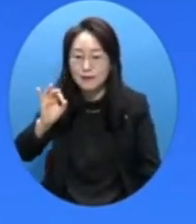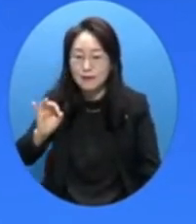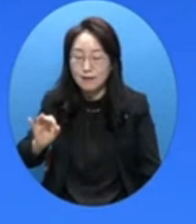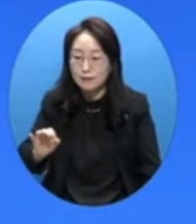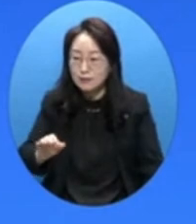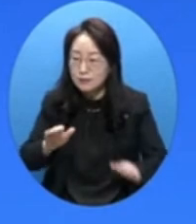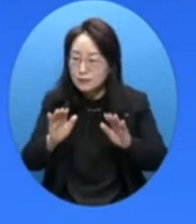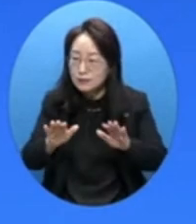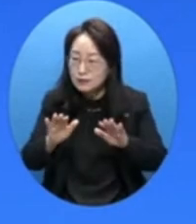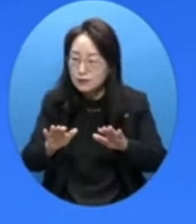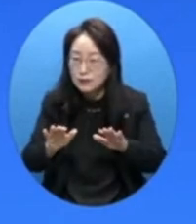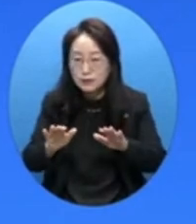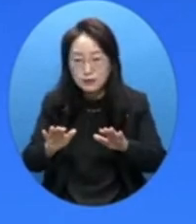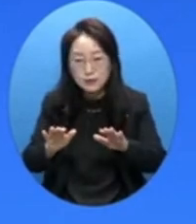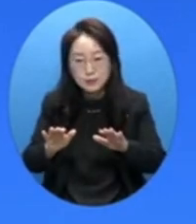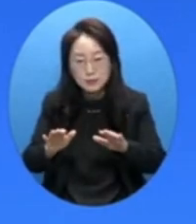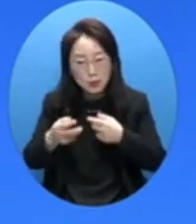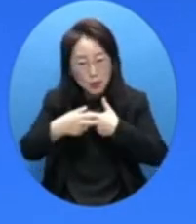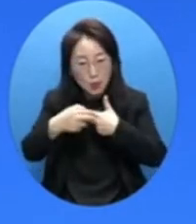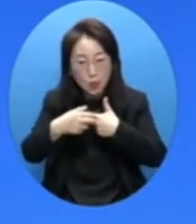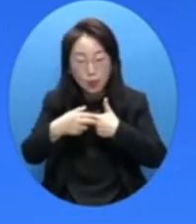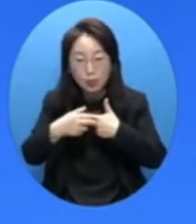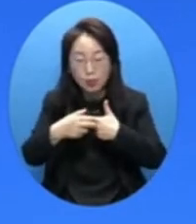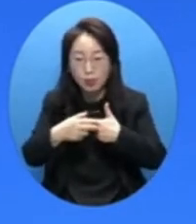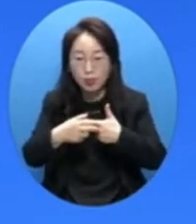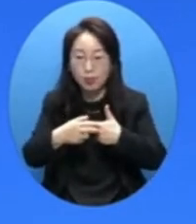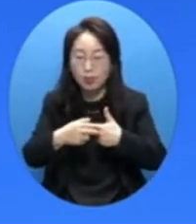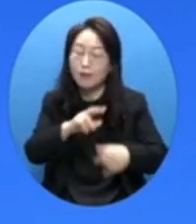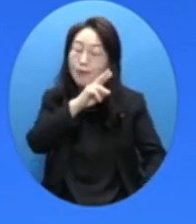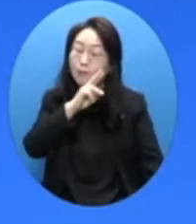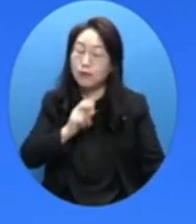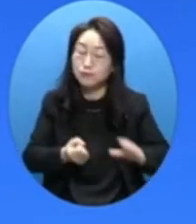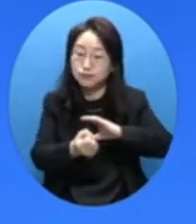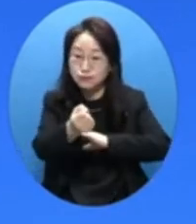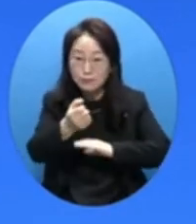오늘날처럼 병원에서나 편하게